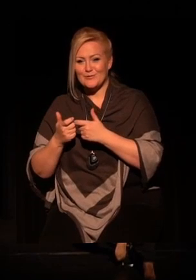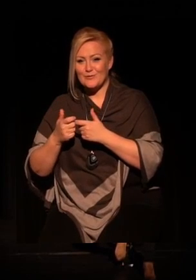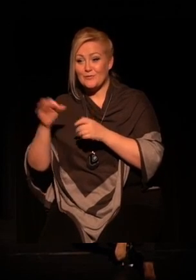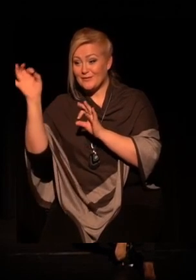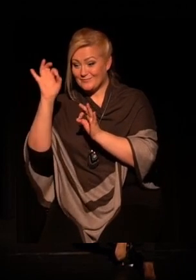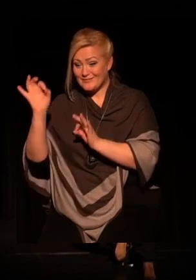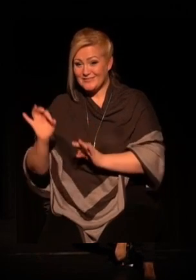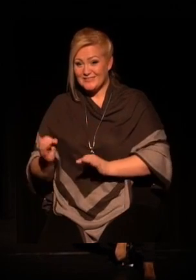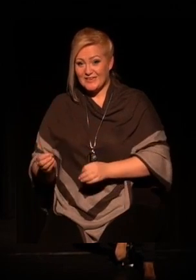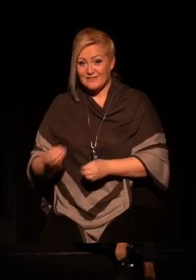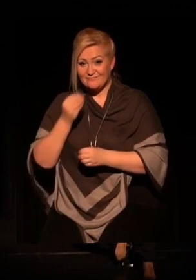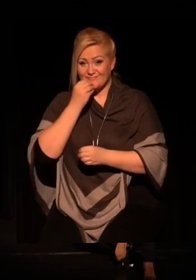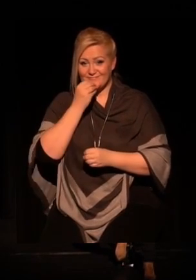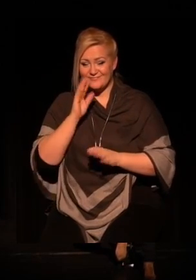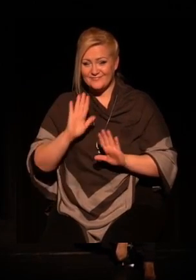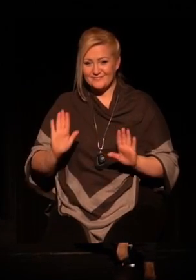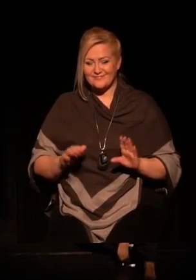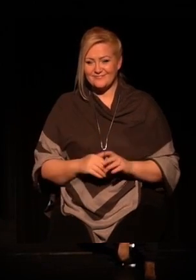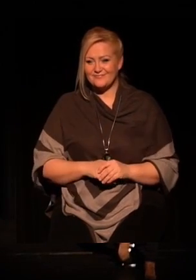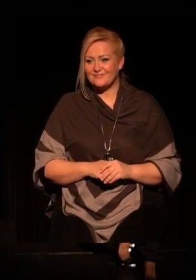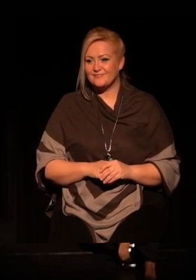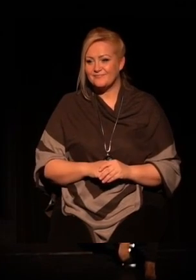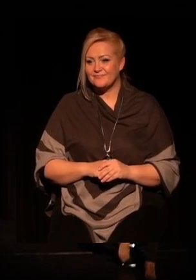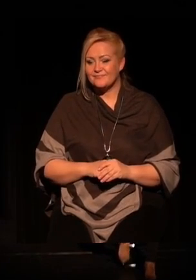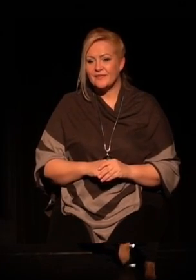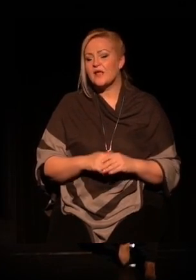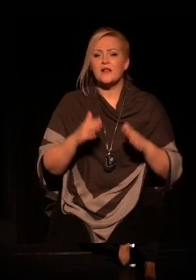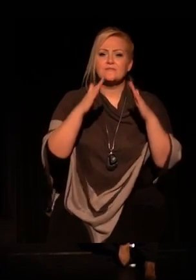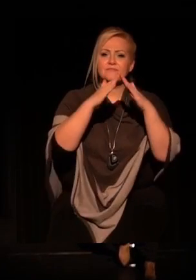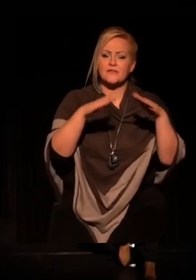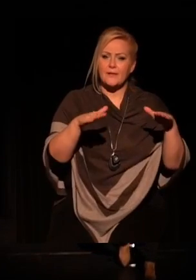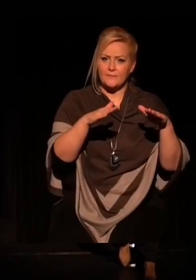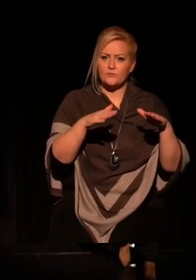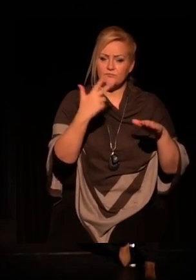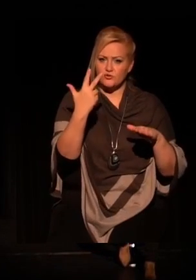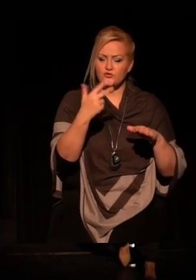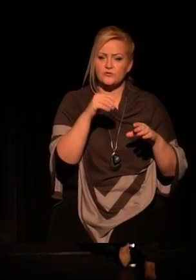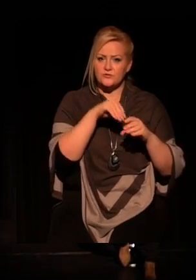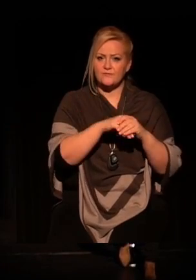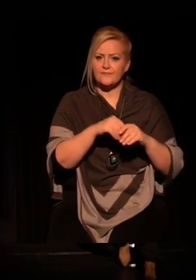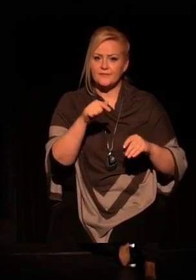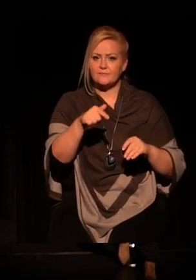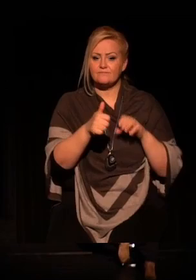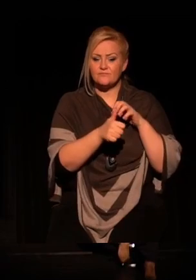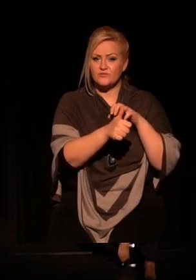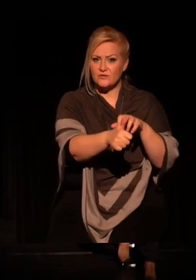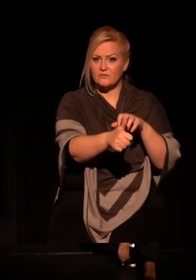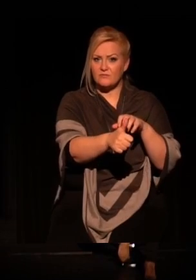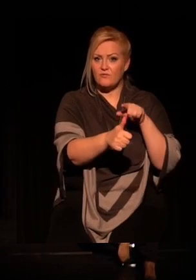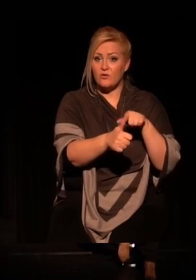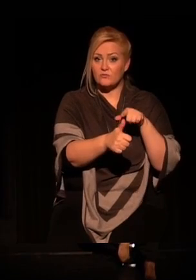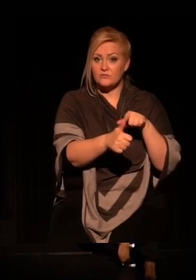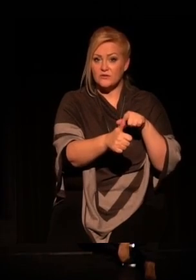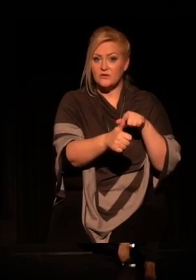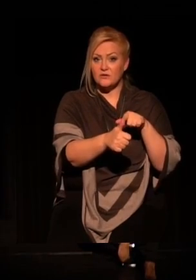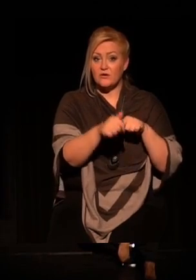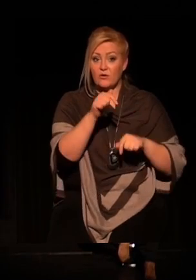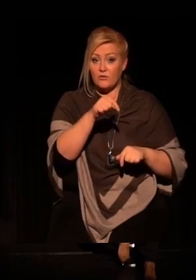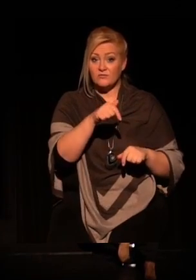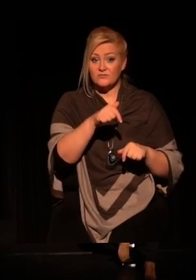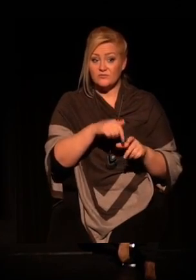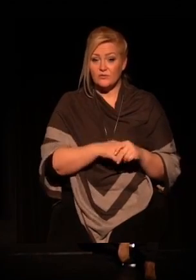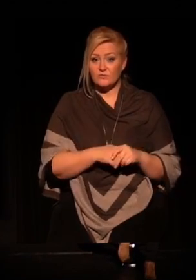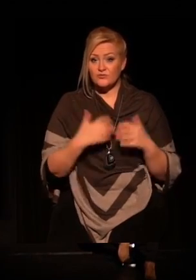Szerpa zmarł i to było dla nas takie trochę dziwne, bo kurczę, przewodnik, Tybetańczyk, stąd